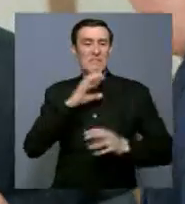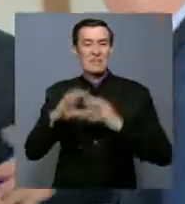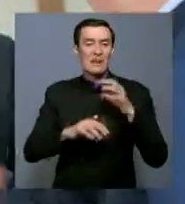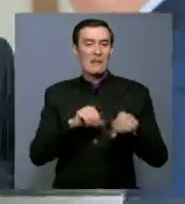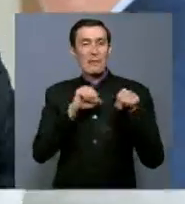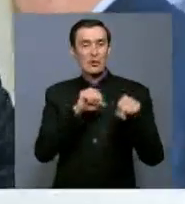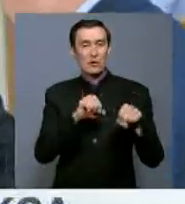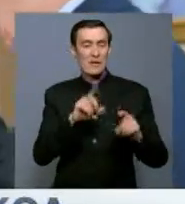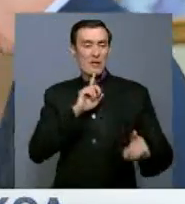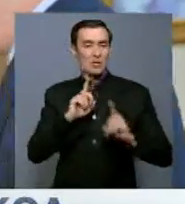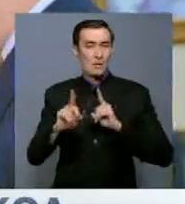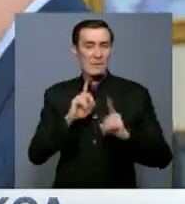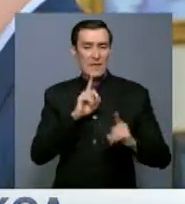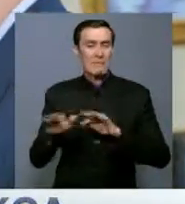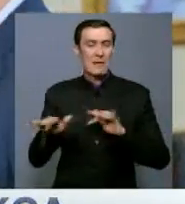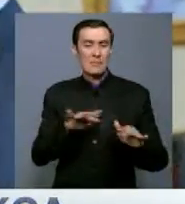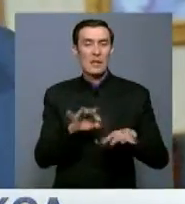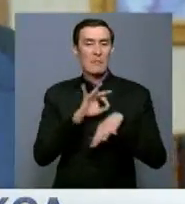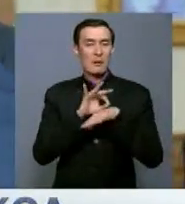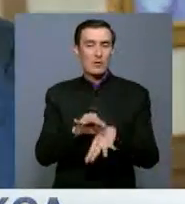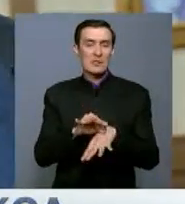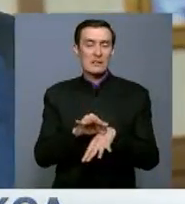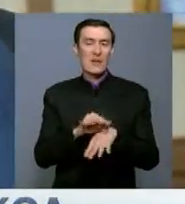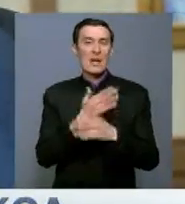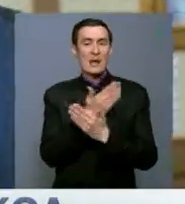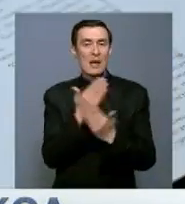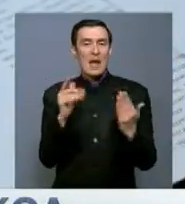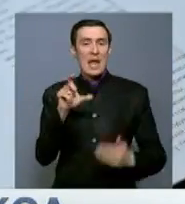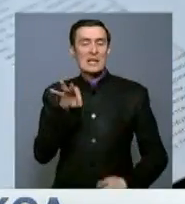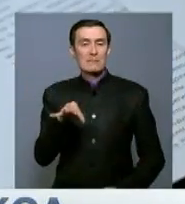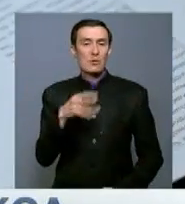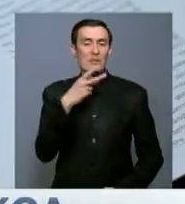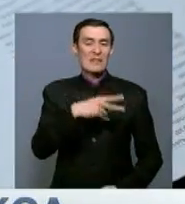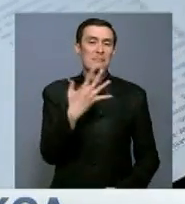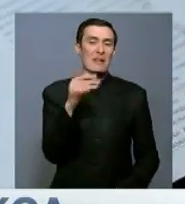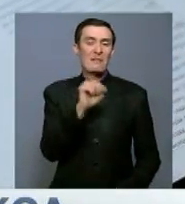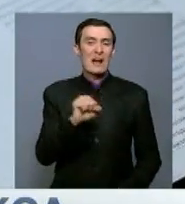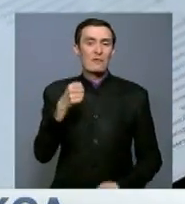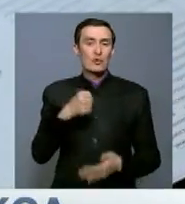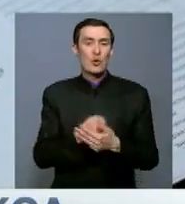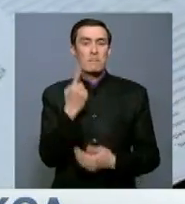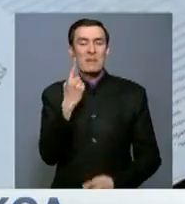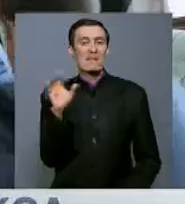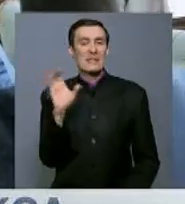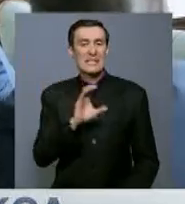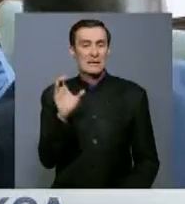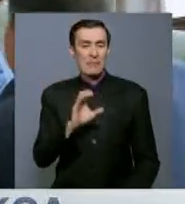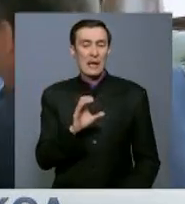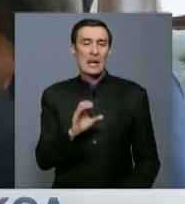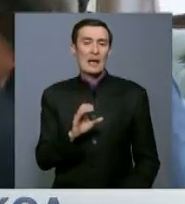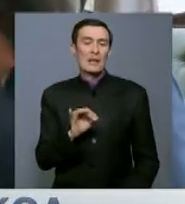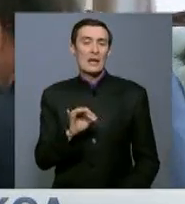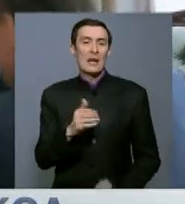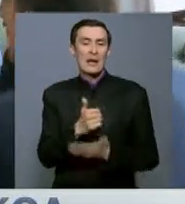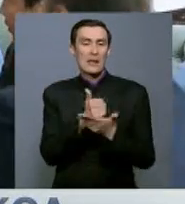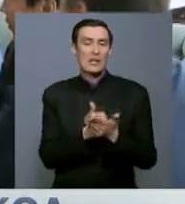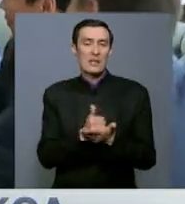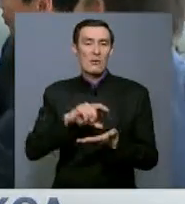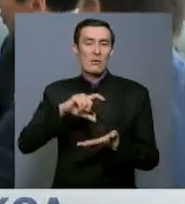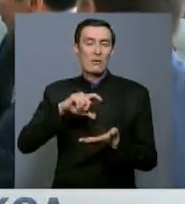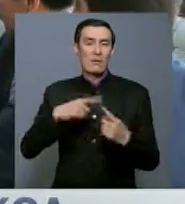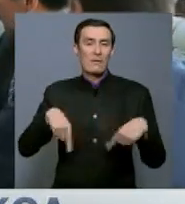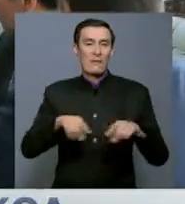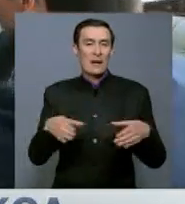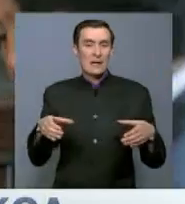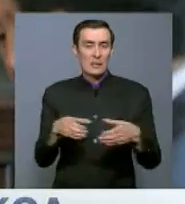Всемирного боксерского совета. Мероприятие пройдет в рамках Экспо с 25 августа по 1 сентября. На хранение в штаб-квартиру